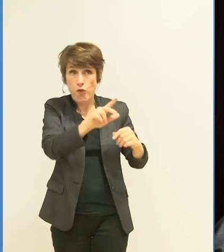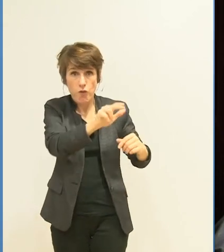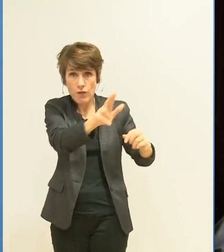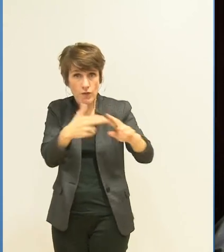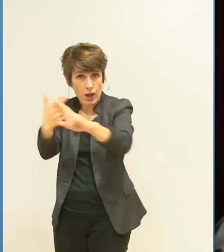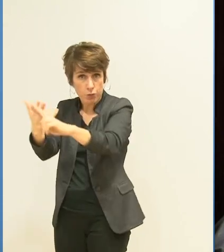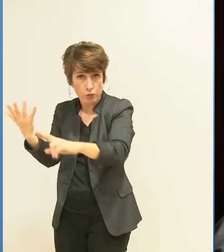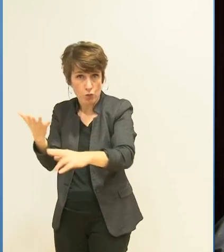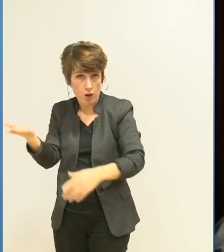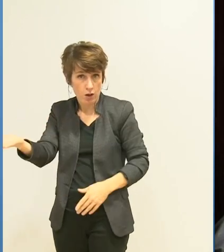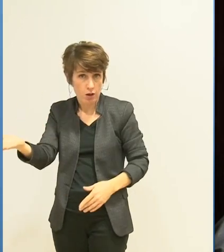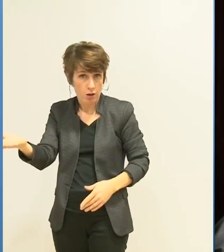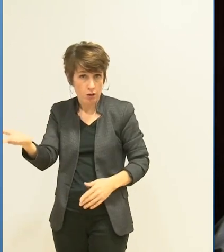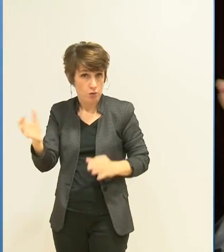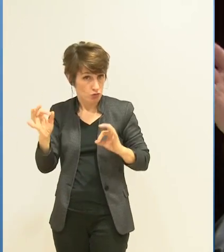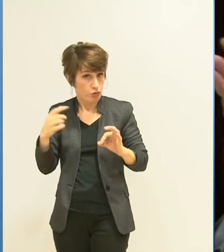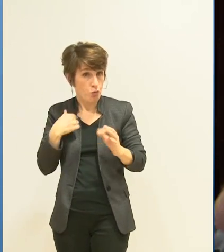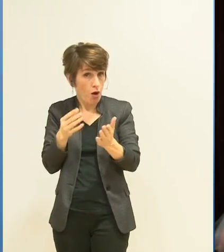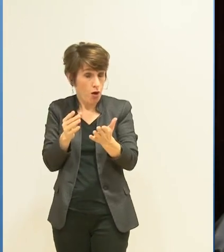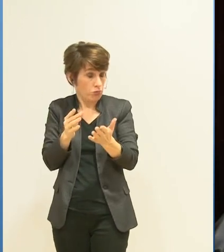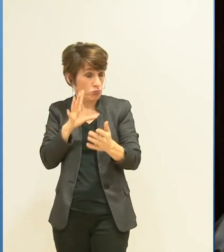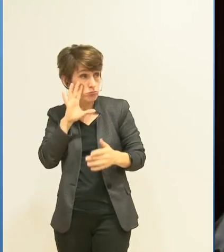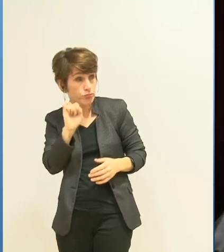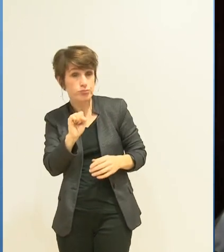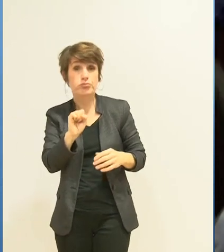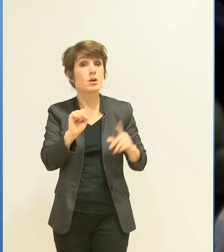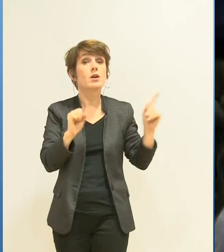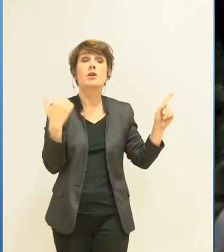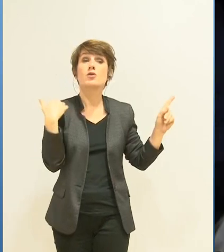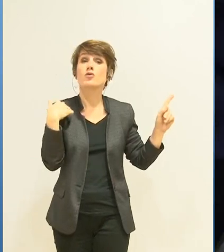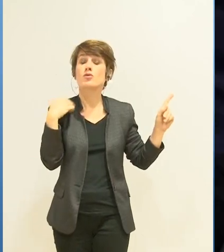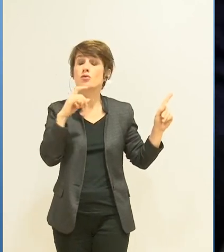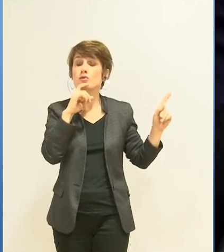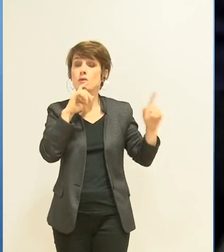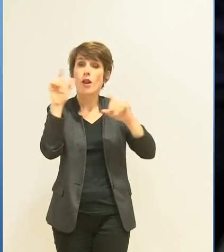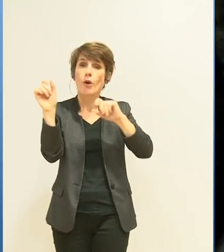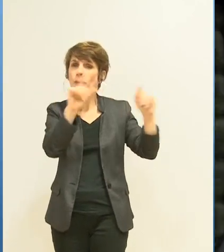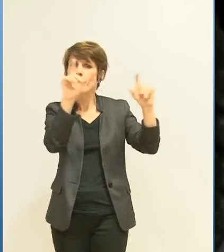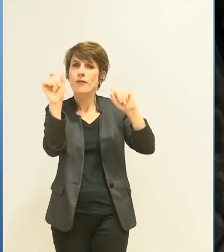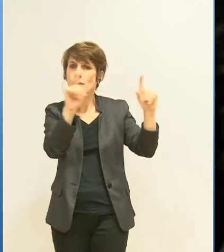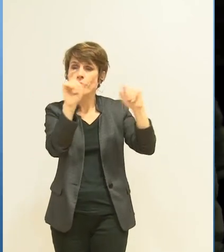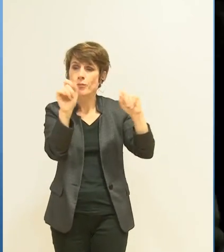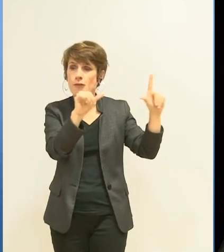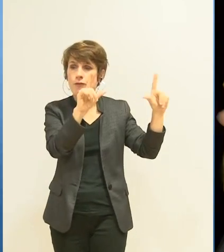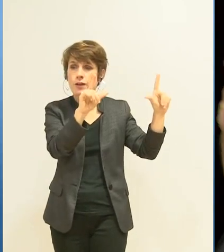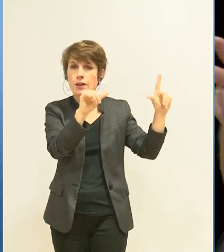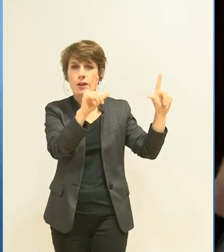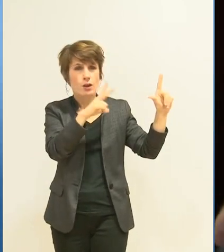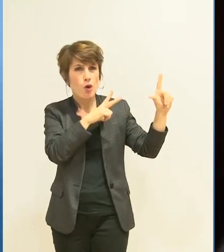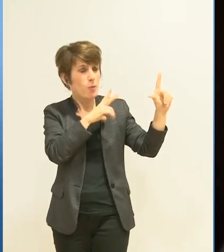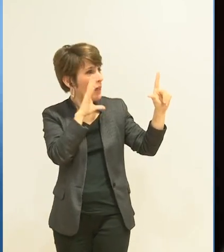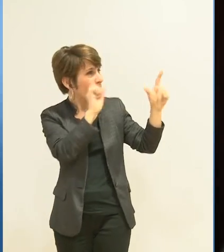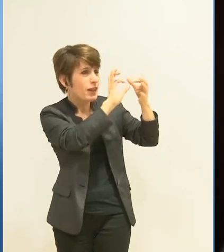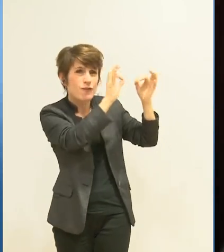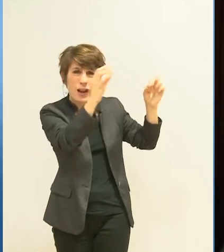attentes j'ai d'ailleurs nautiques dans le slide du début de la présentation il y avait une ligne sur cette